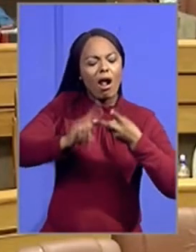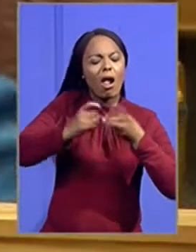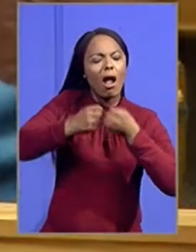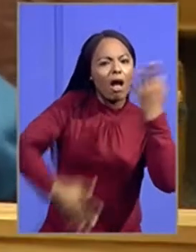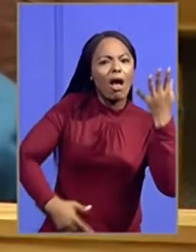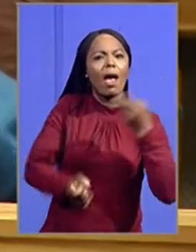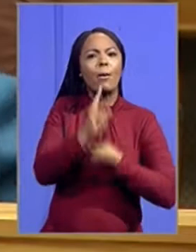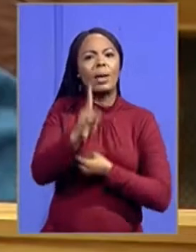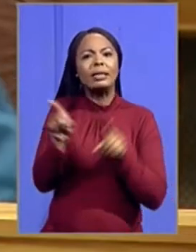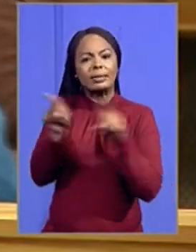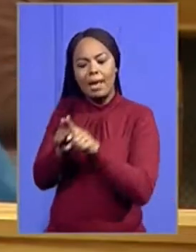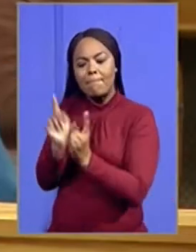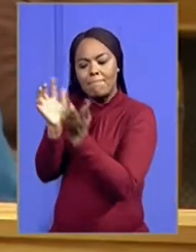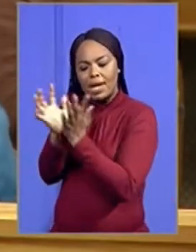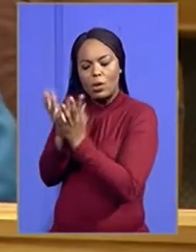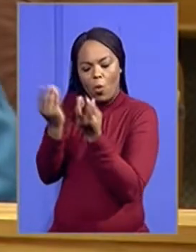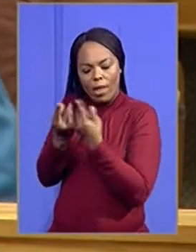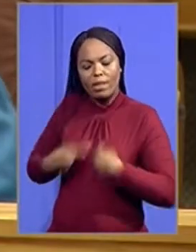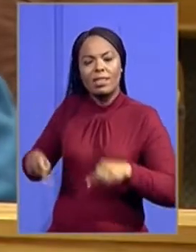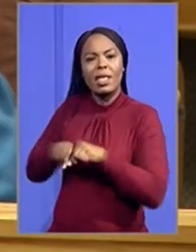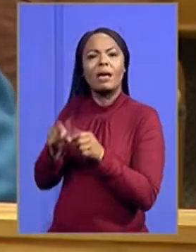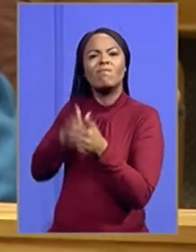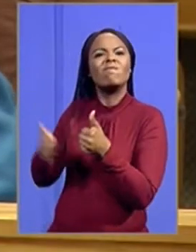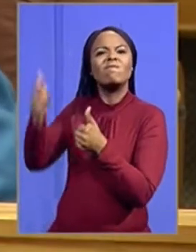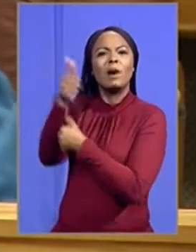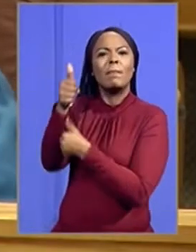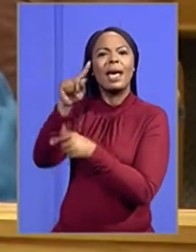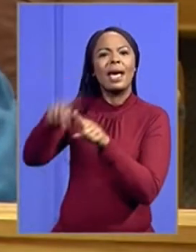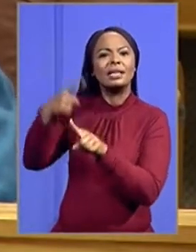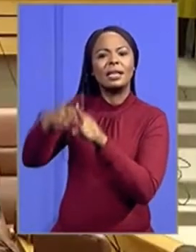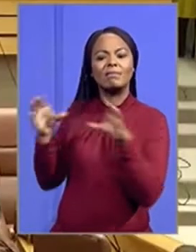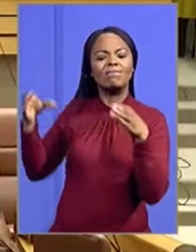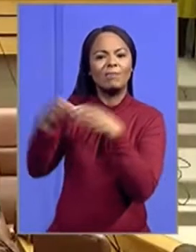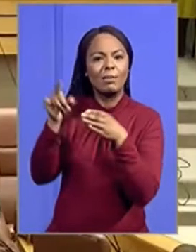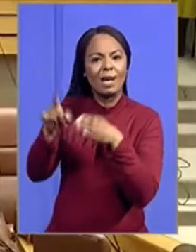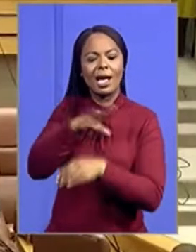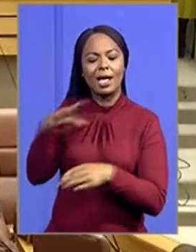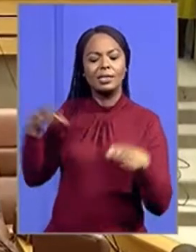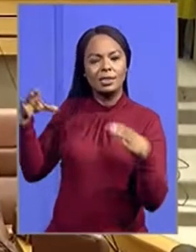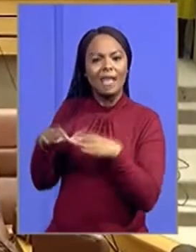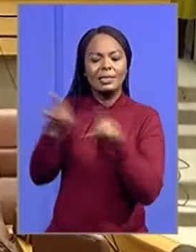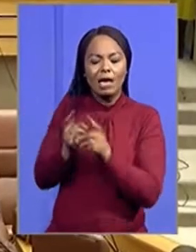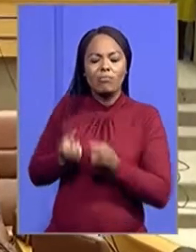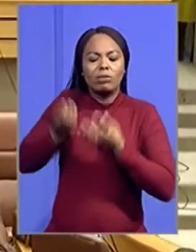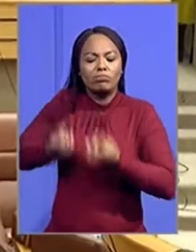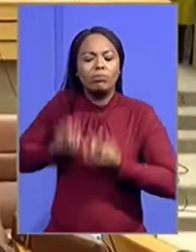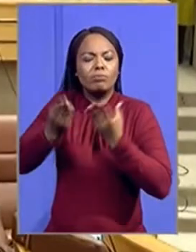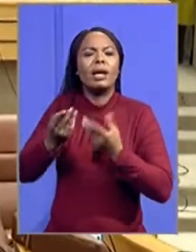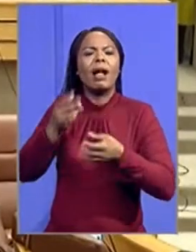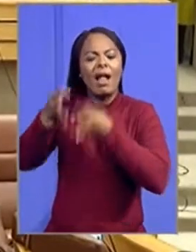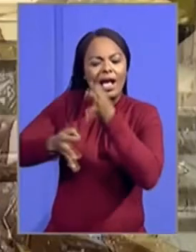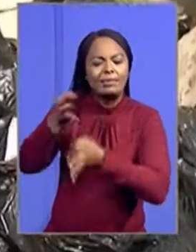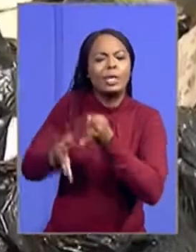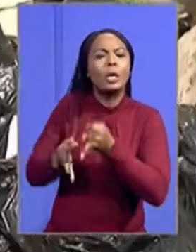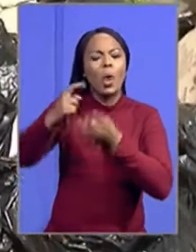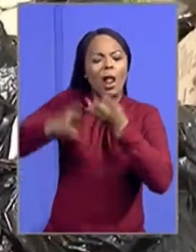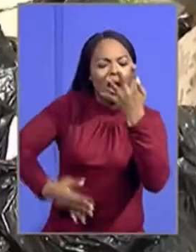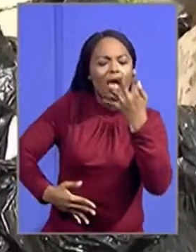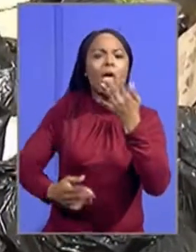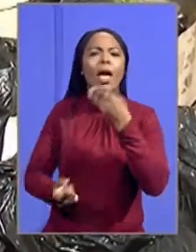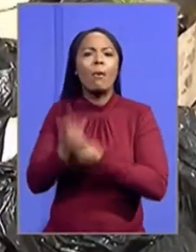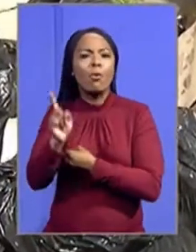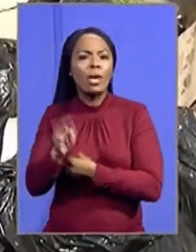a kopana le rona executive council mme bona ga mo tlhalosetsa go etsagala eng a re o ne a batla